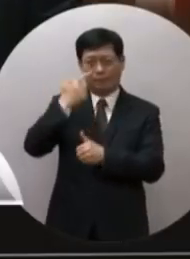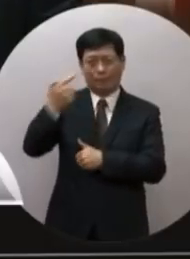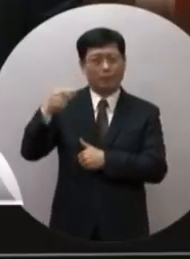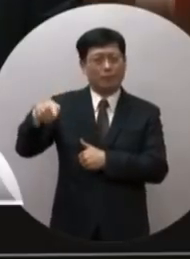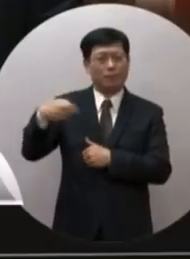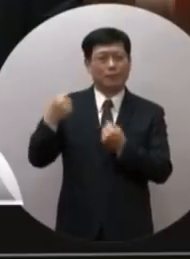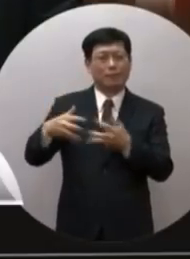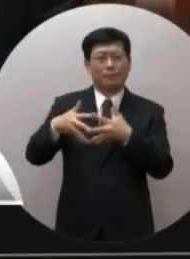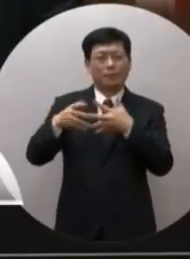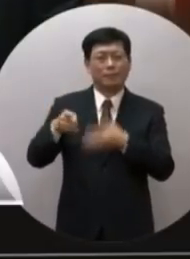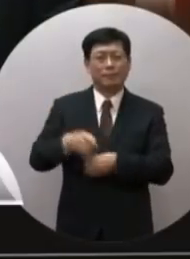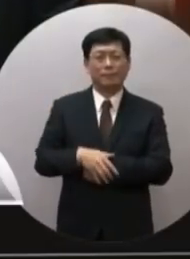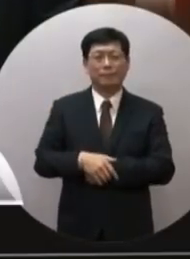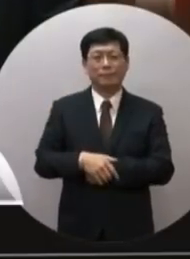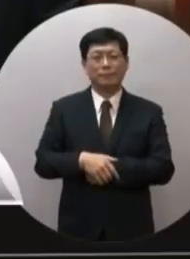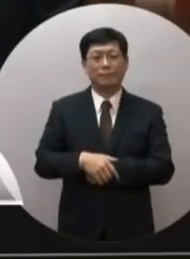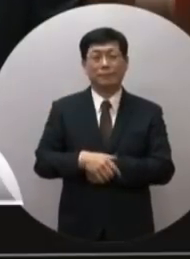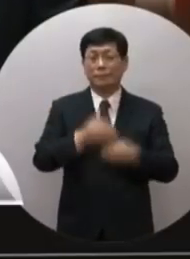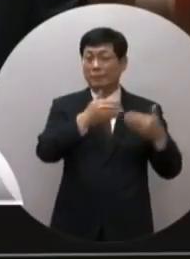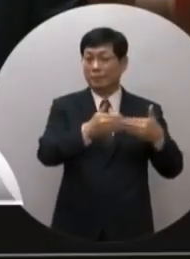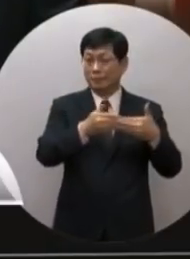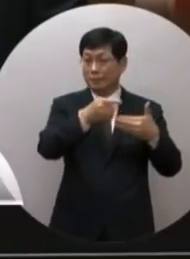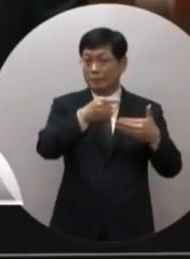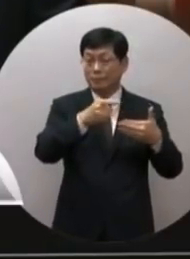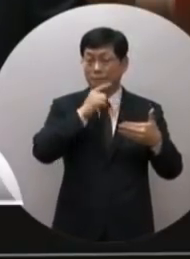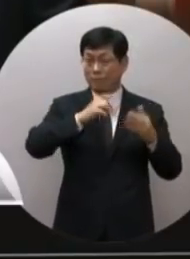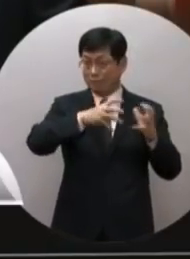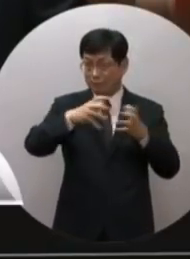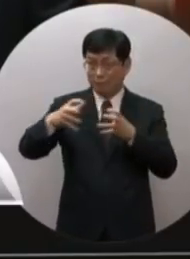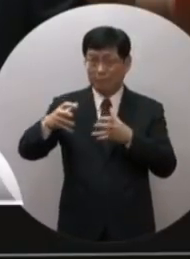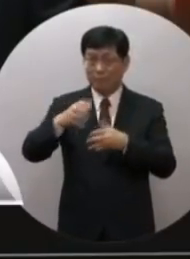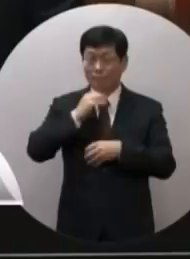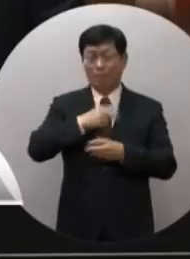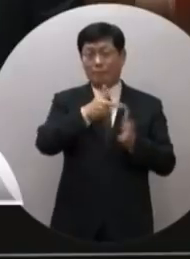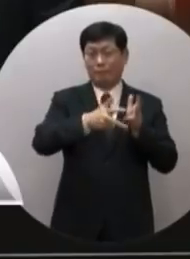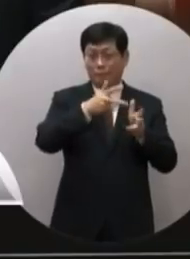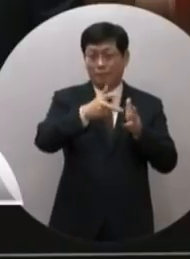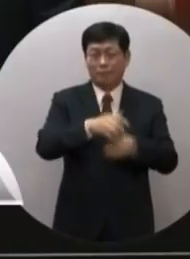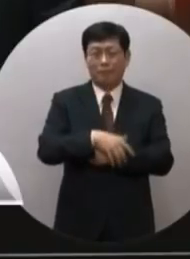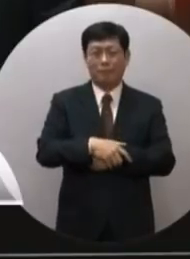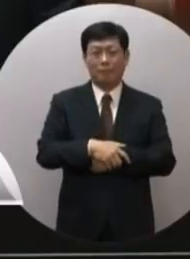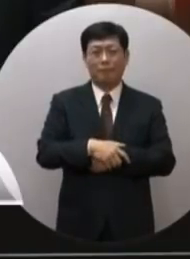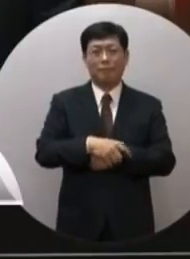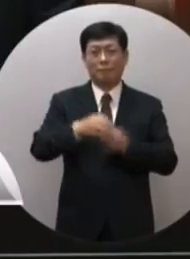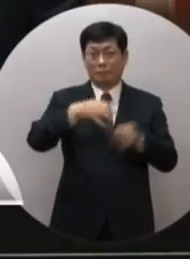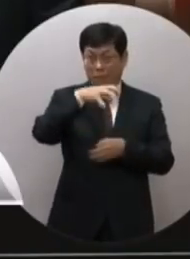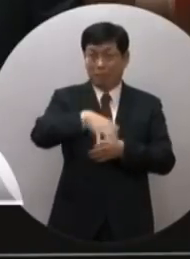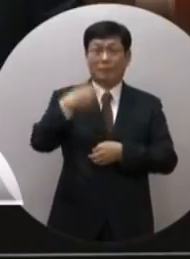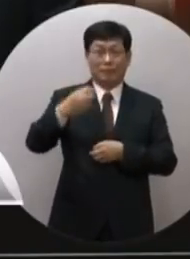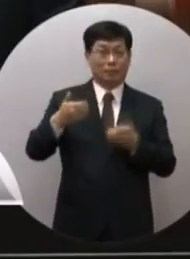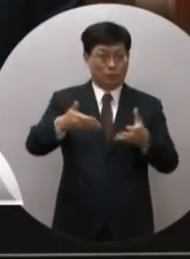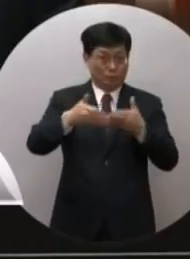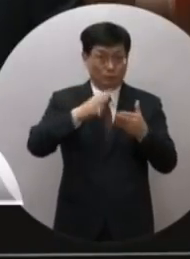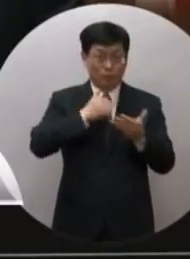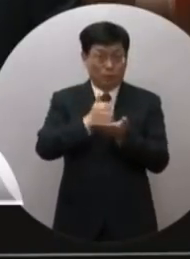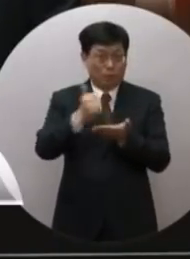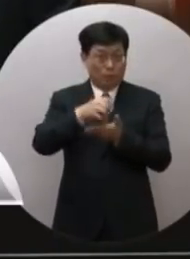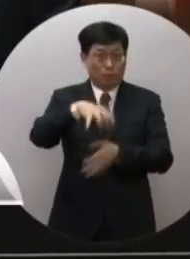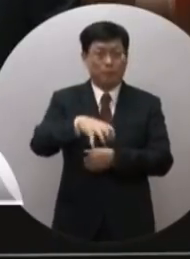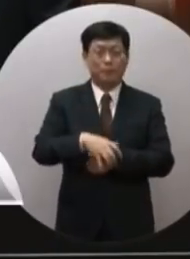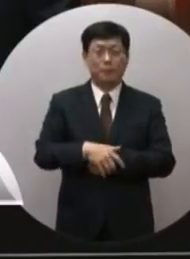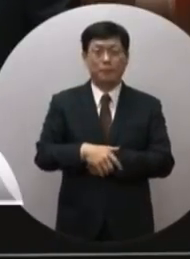美国。中国大陆是世界的工厂市场，更是最重要的一个出口